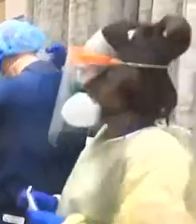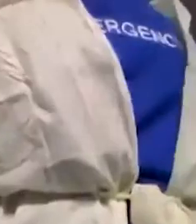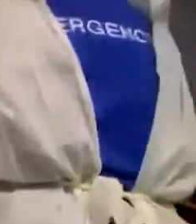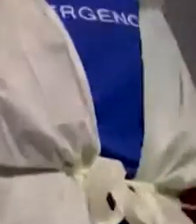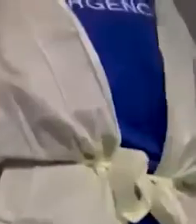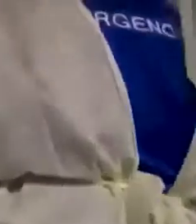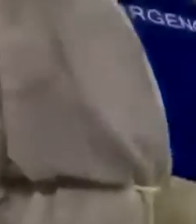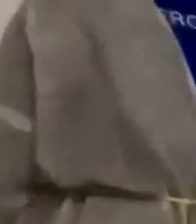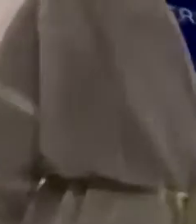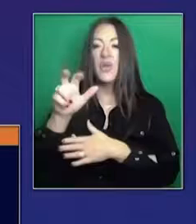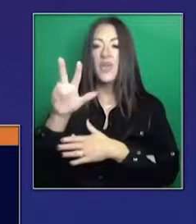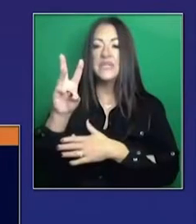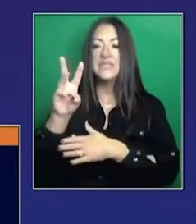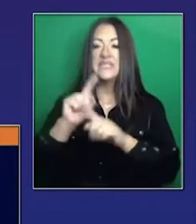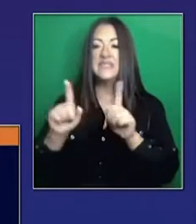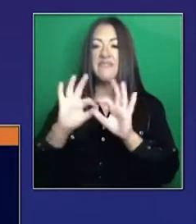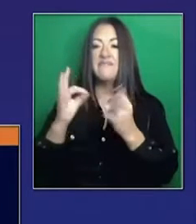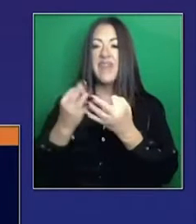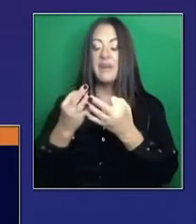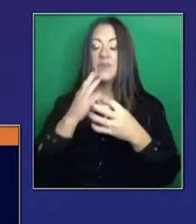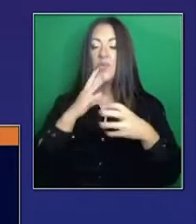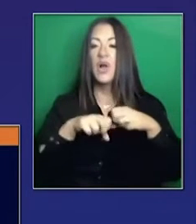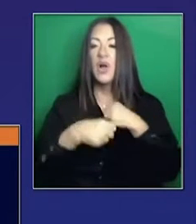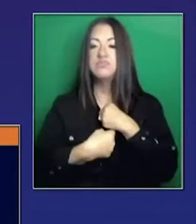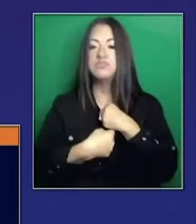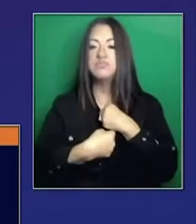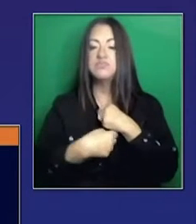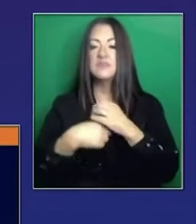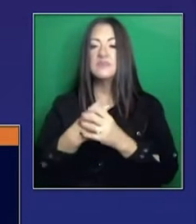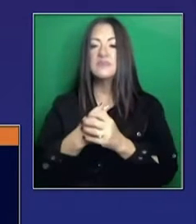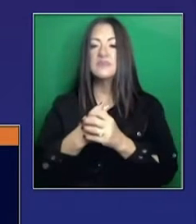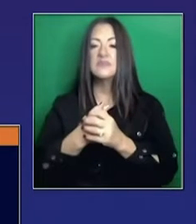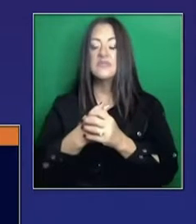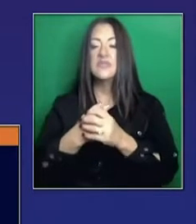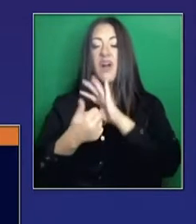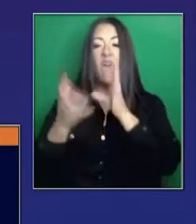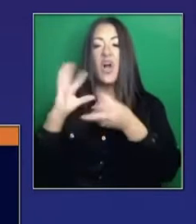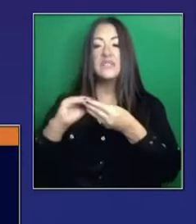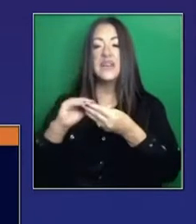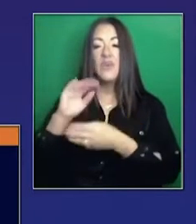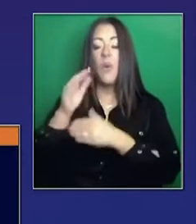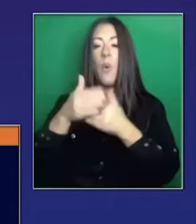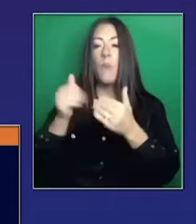kali ini seluas Putri because pot tahu kalaupun InstaPlace